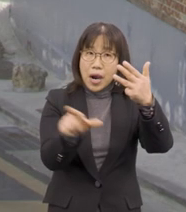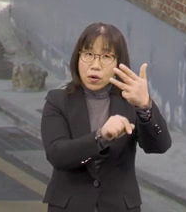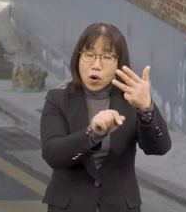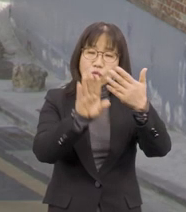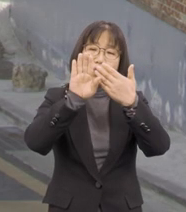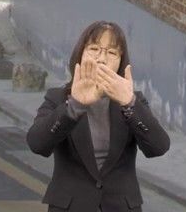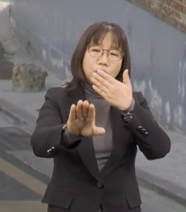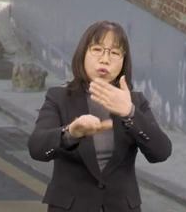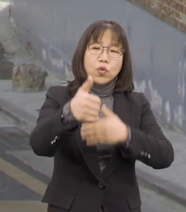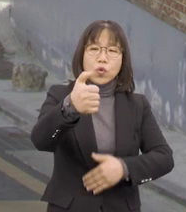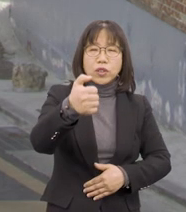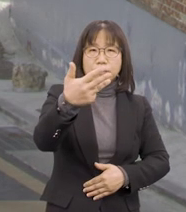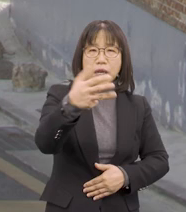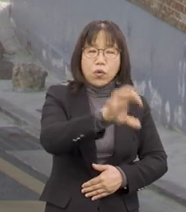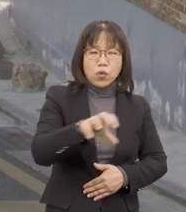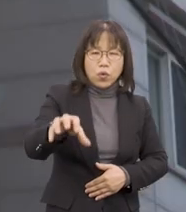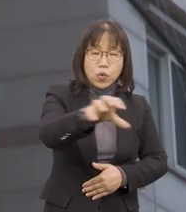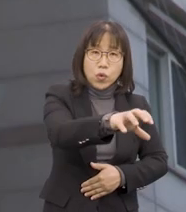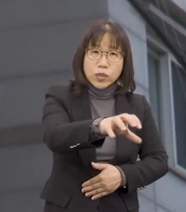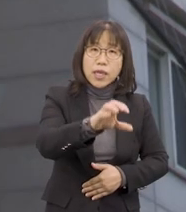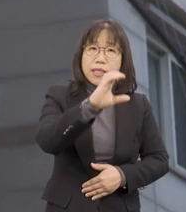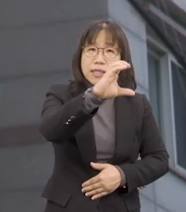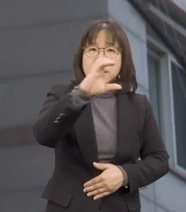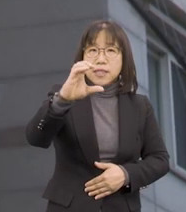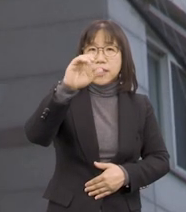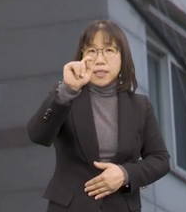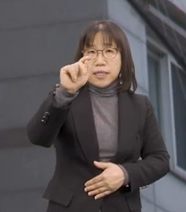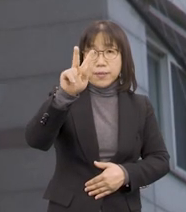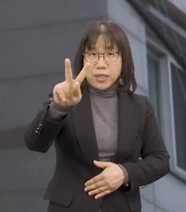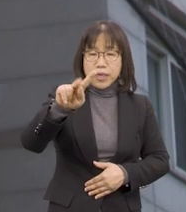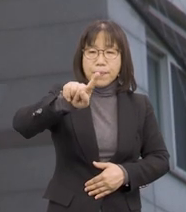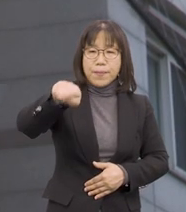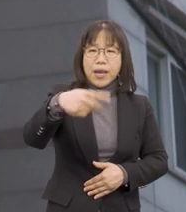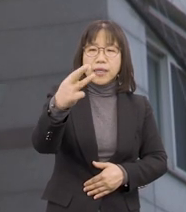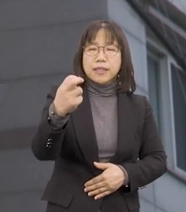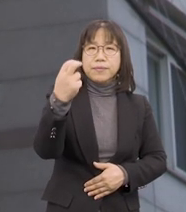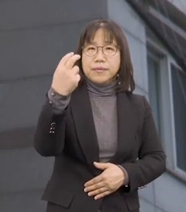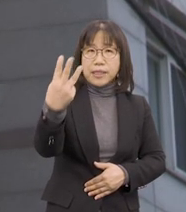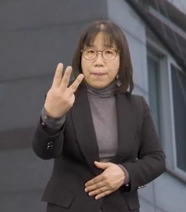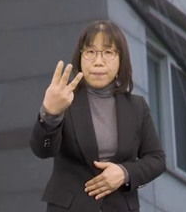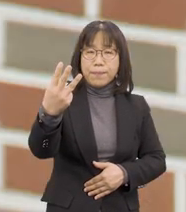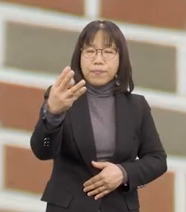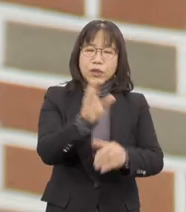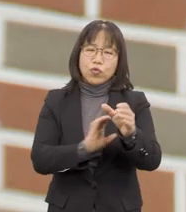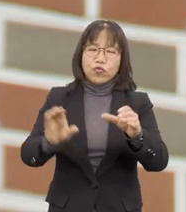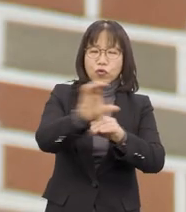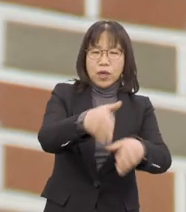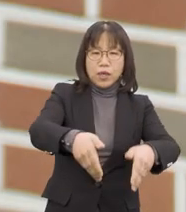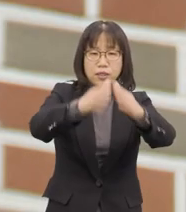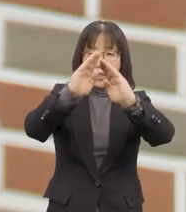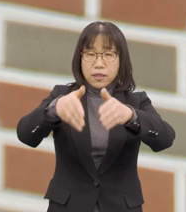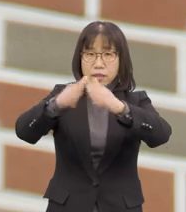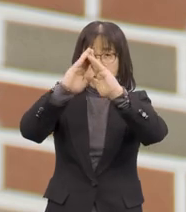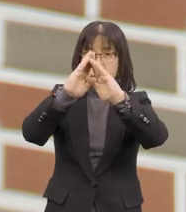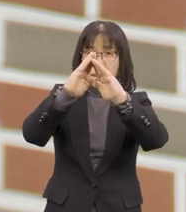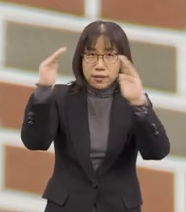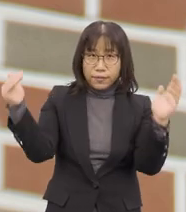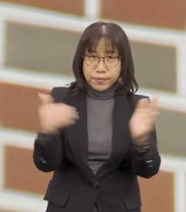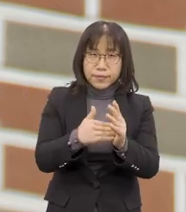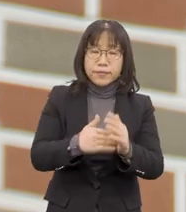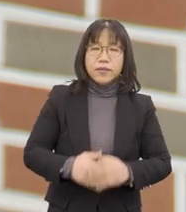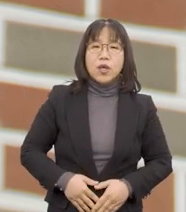지난해 8월 이후 지역 내 58개 소의 고화질 cctv 카메라 123 대 가 신규로 추가 설치